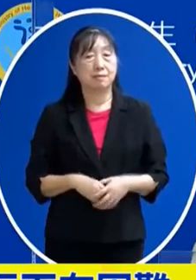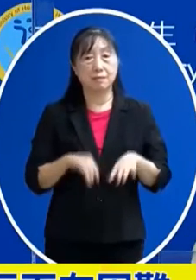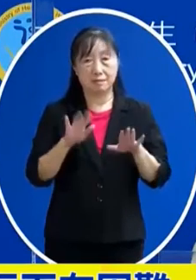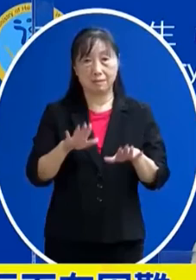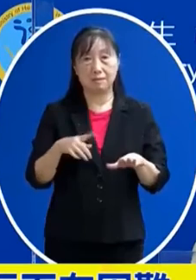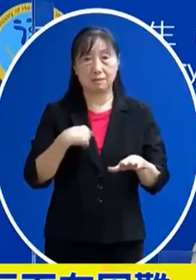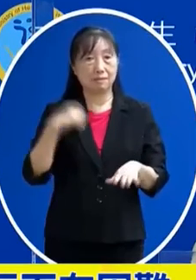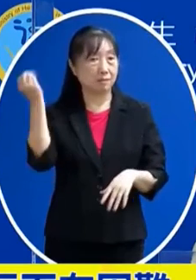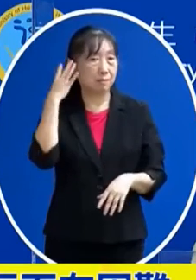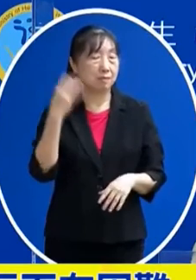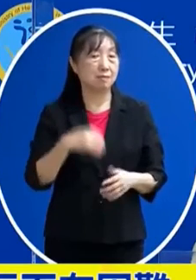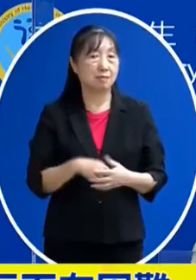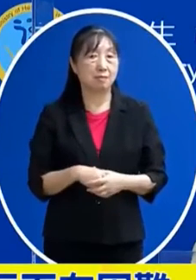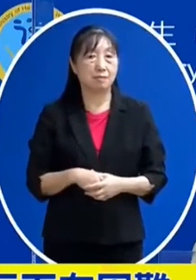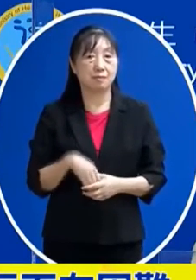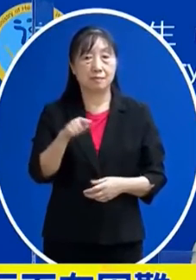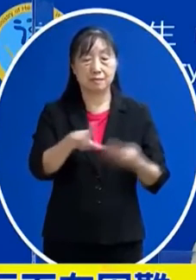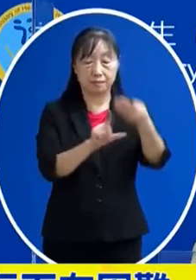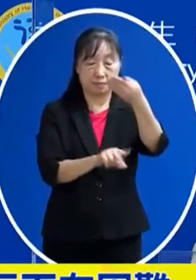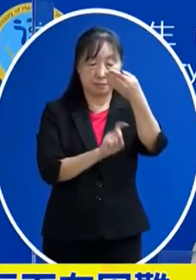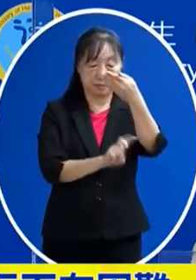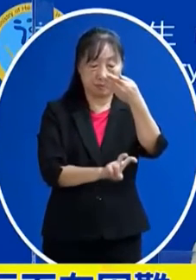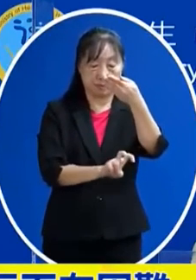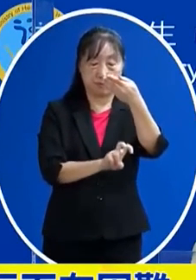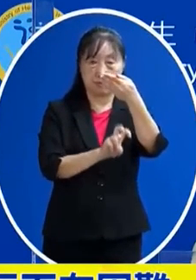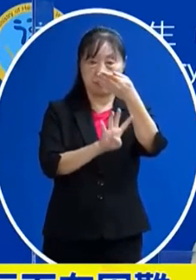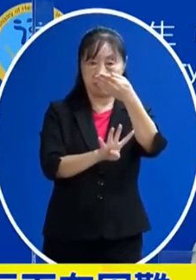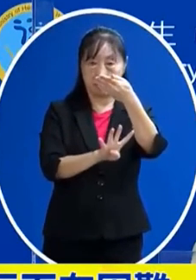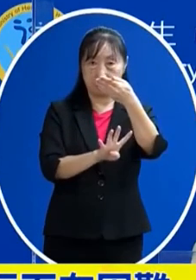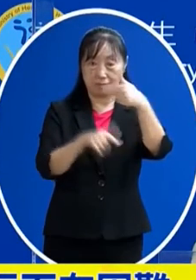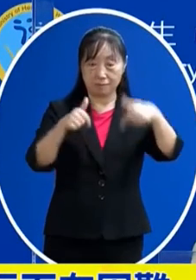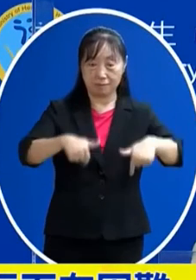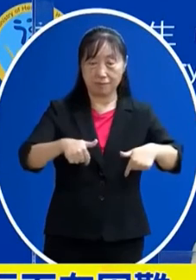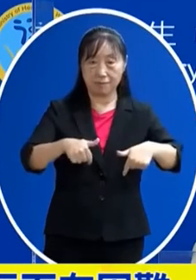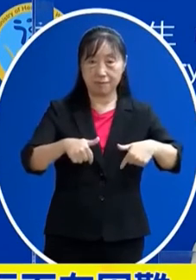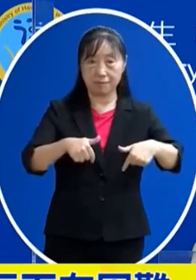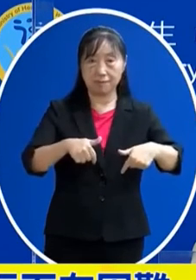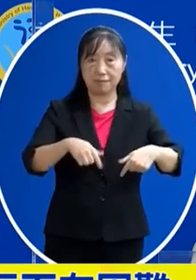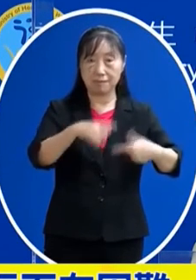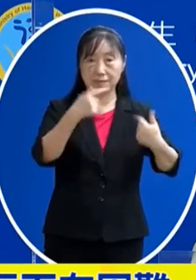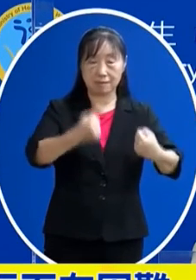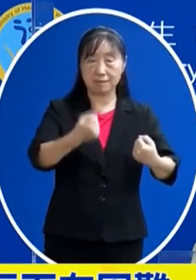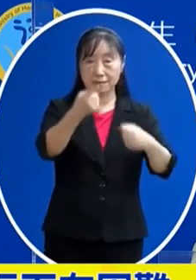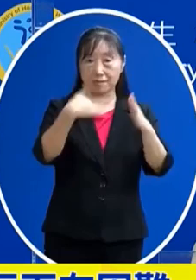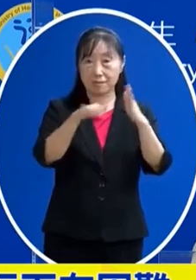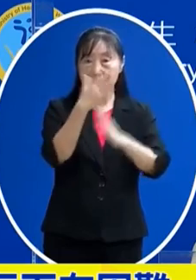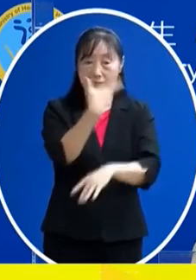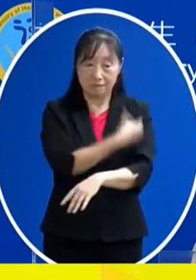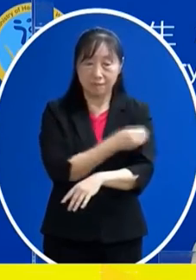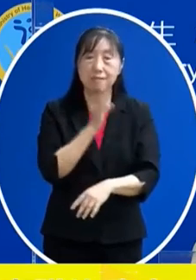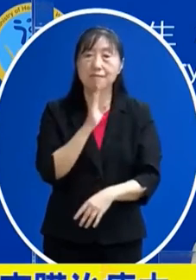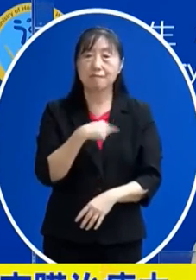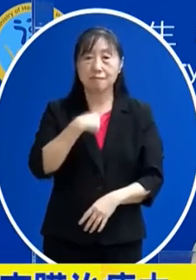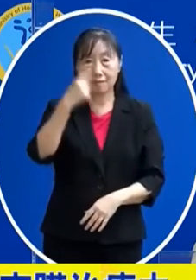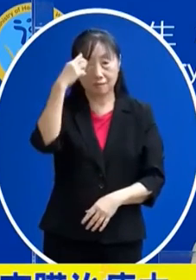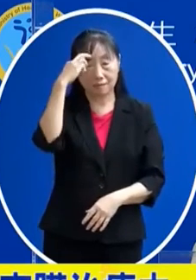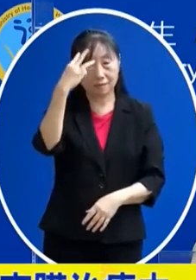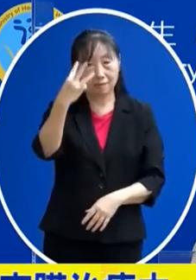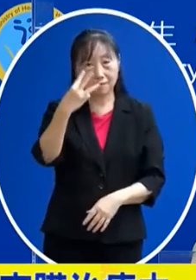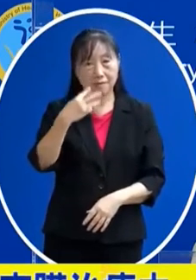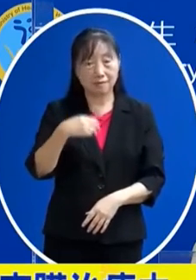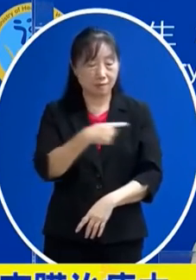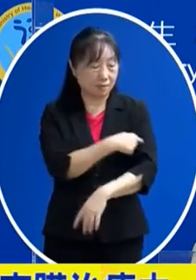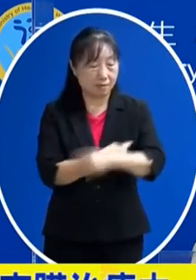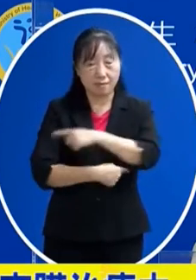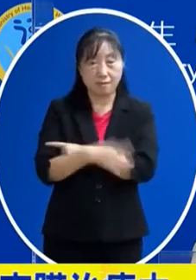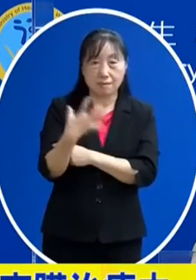目前我们知道他是在9月24号在校园接种，那有3天的肌肉